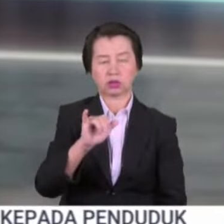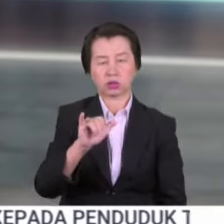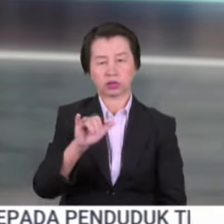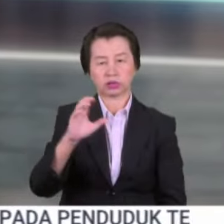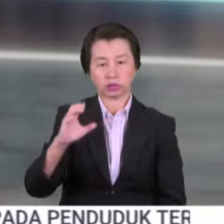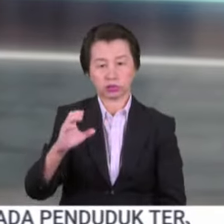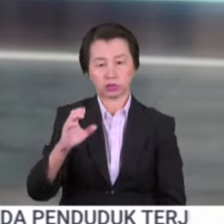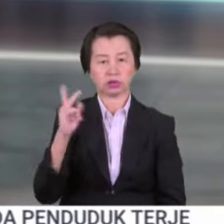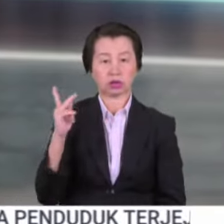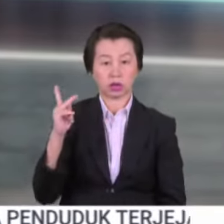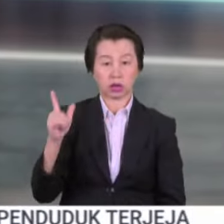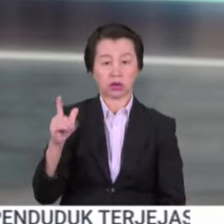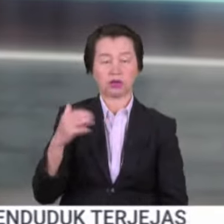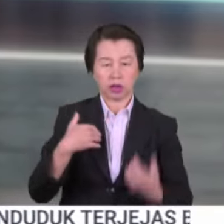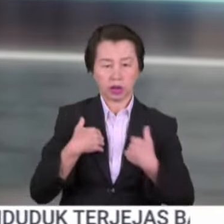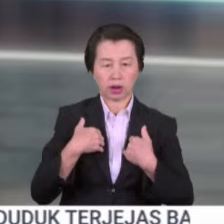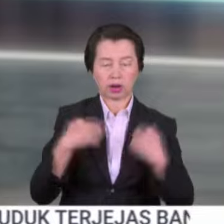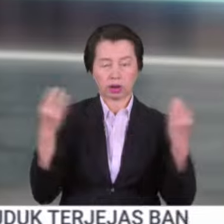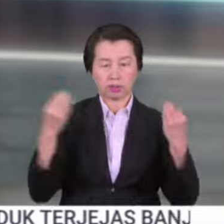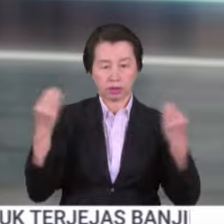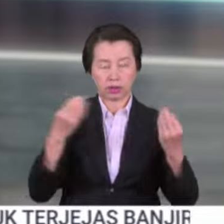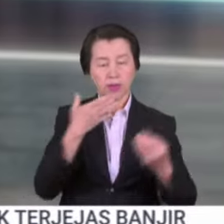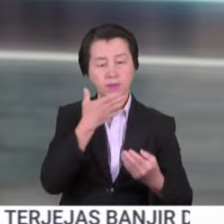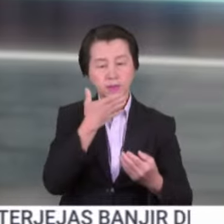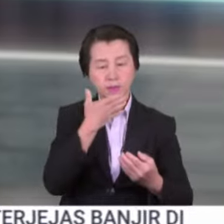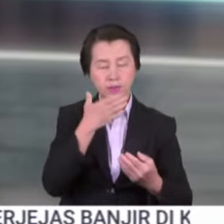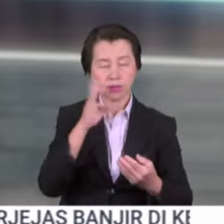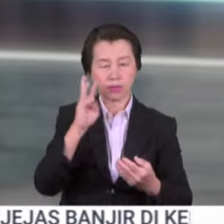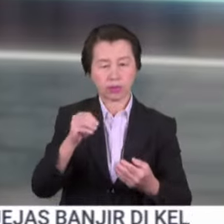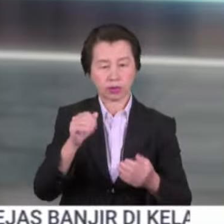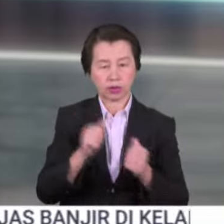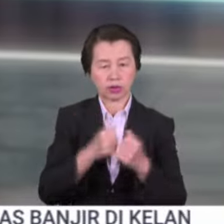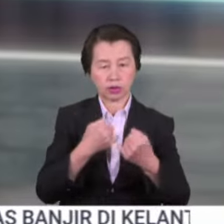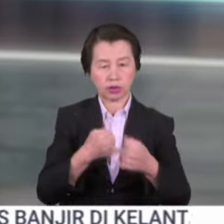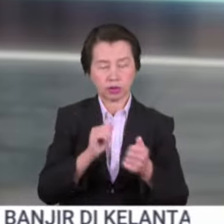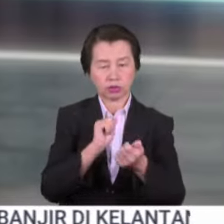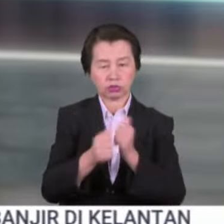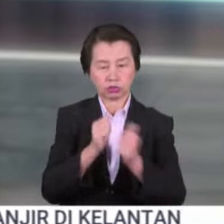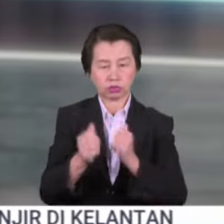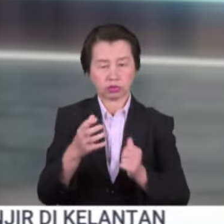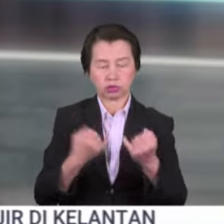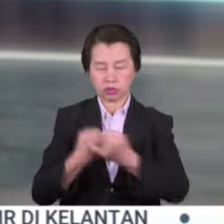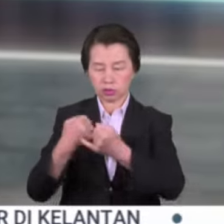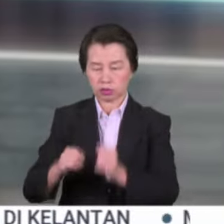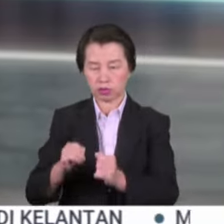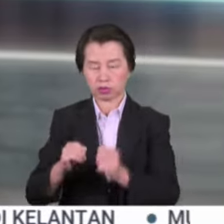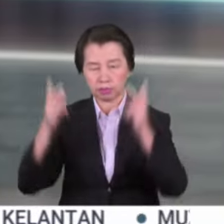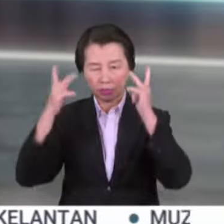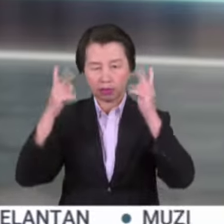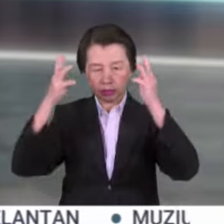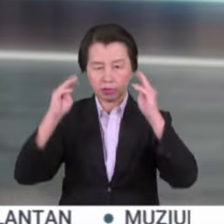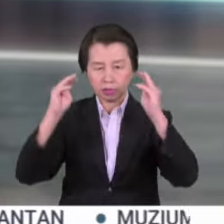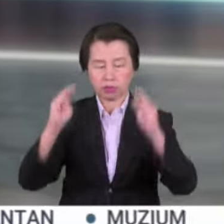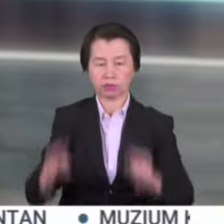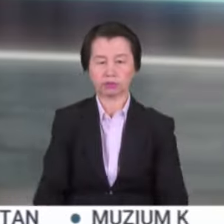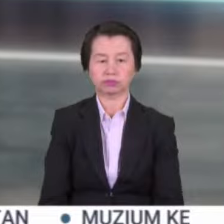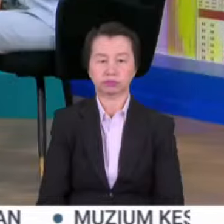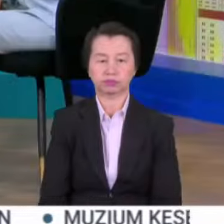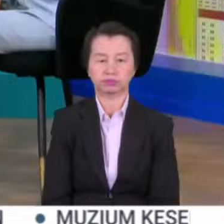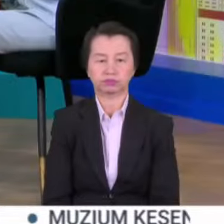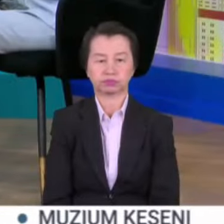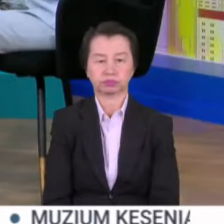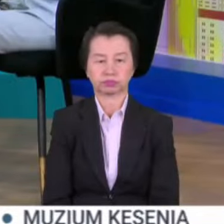program dianjurkan majelis sebagai wilayah dengan kerjasama Jabatan beliau dan sugano jabatan Perdana Menteri